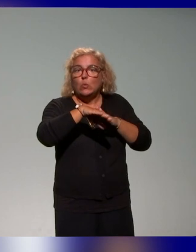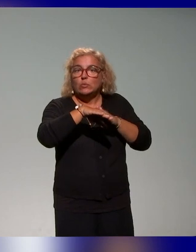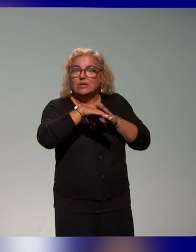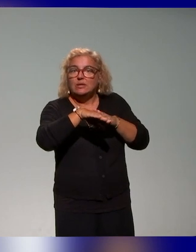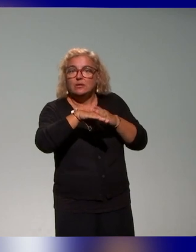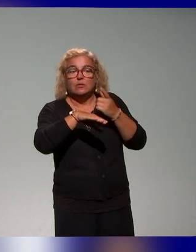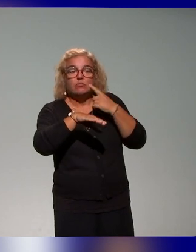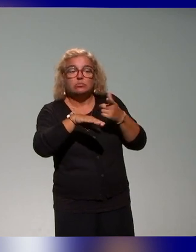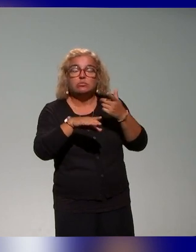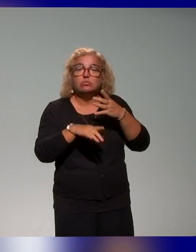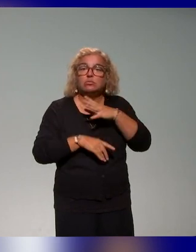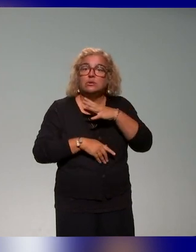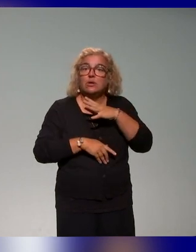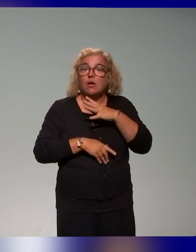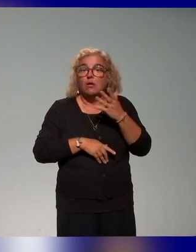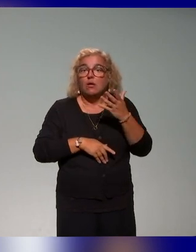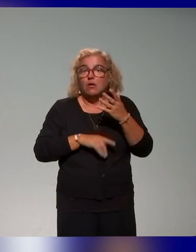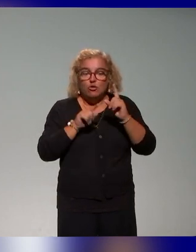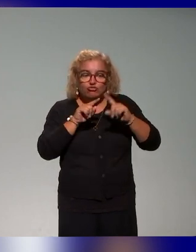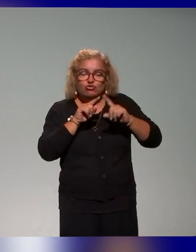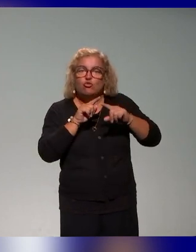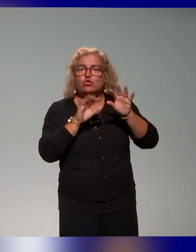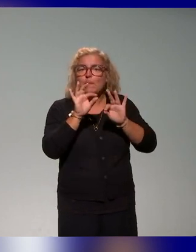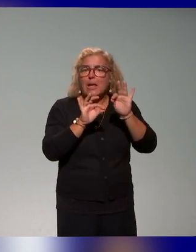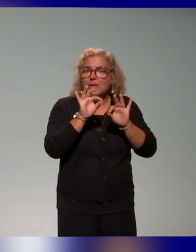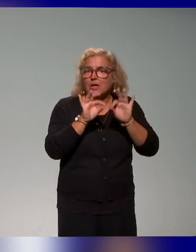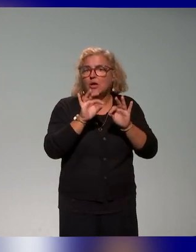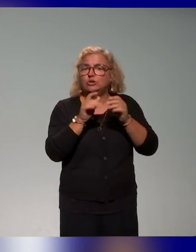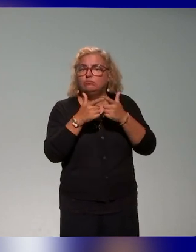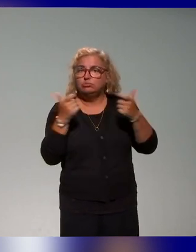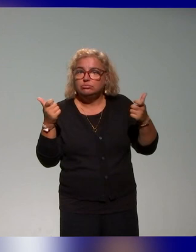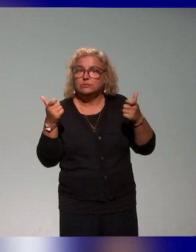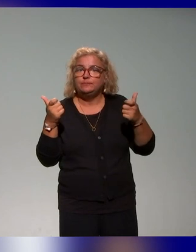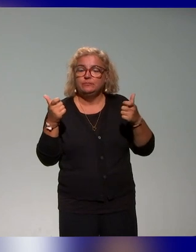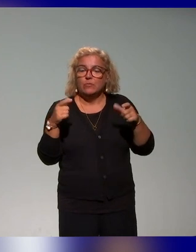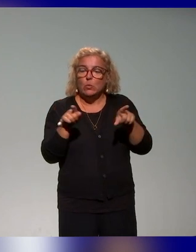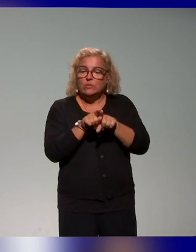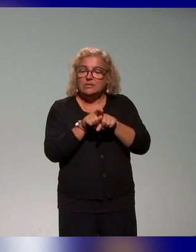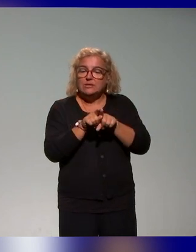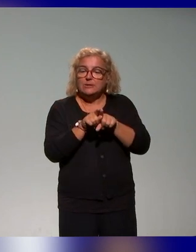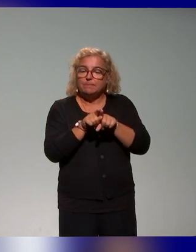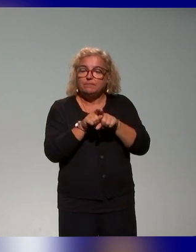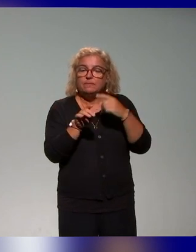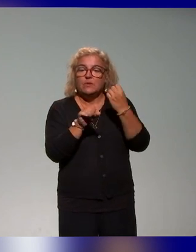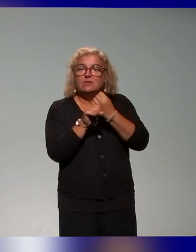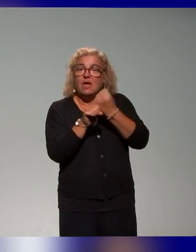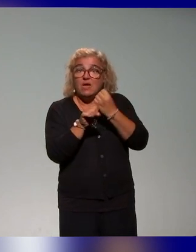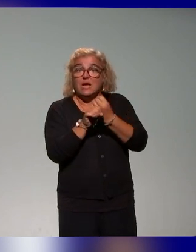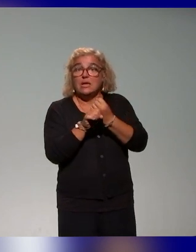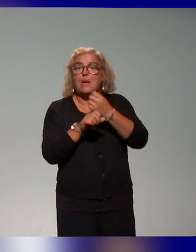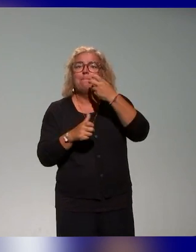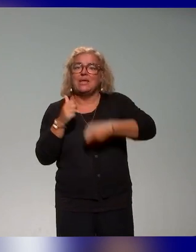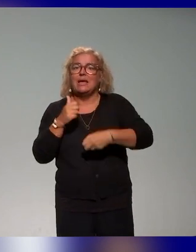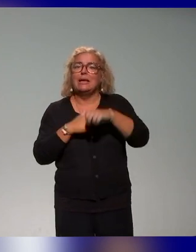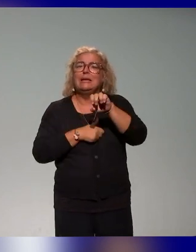les différents plugins qui sont présents sur la plateforme pour les mettre en avant. Le travail que vous avez fait, Pierre,